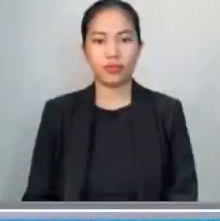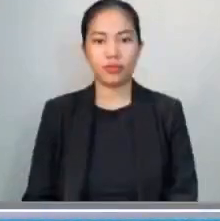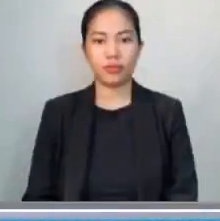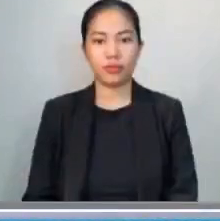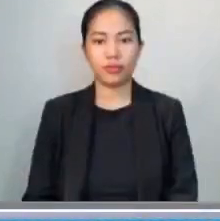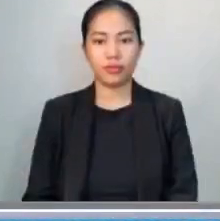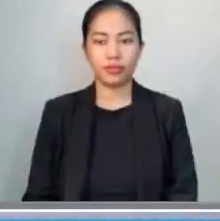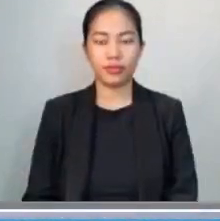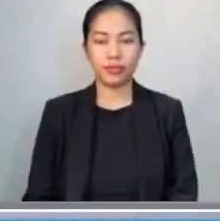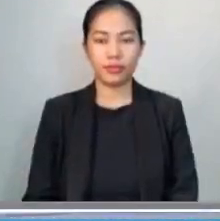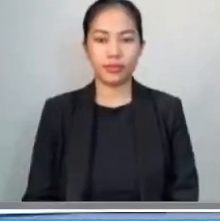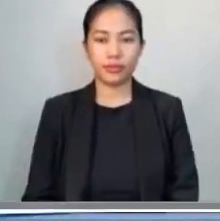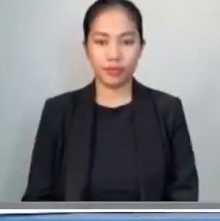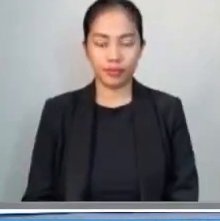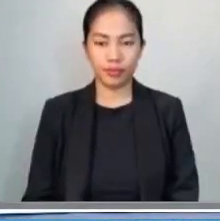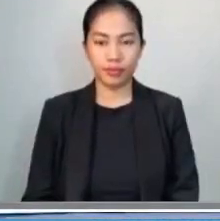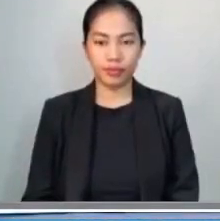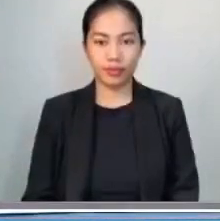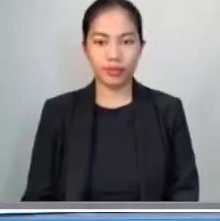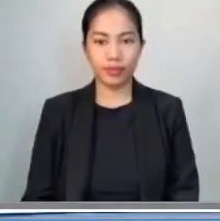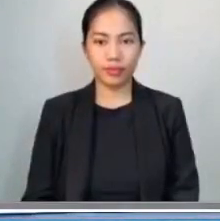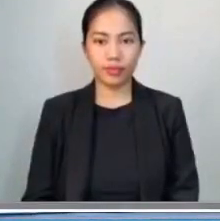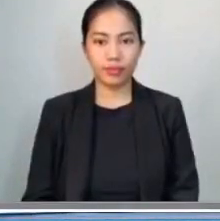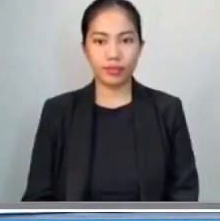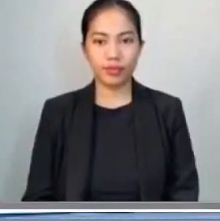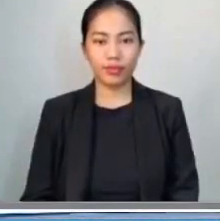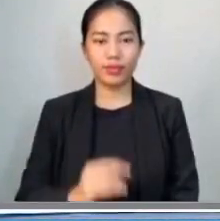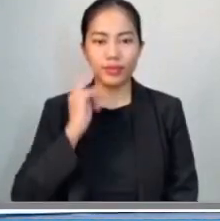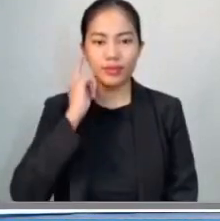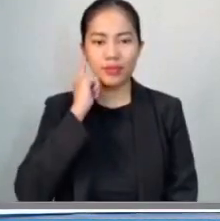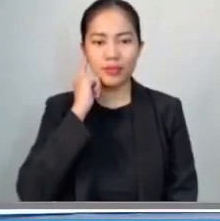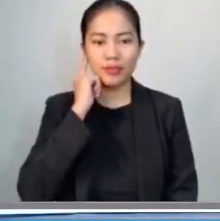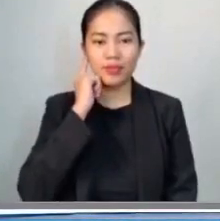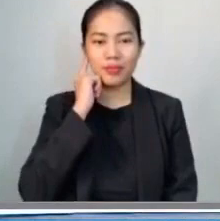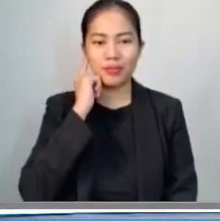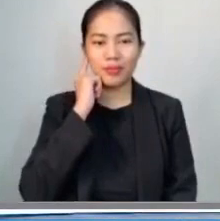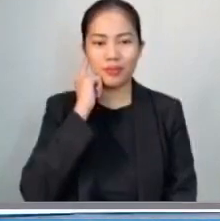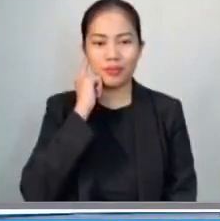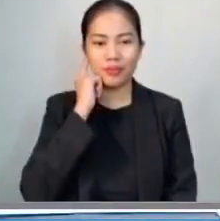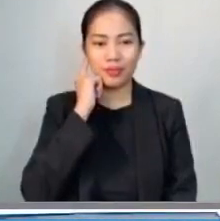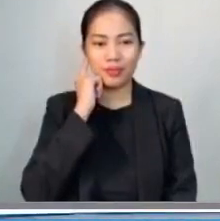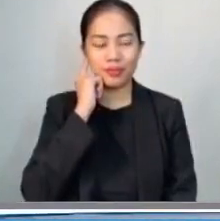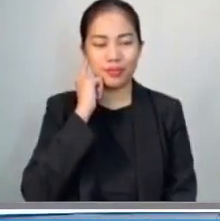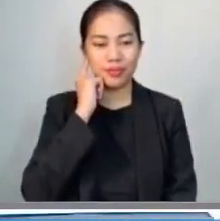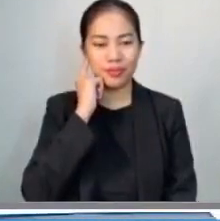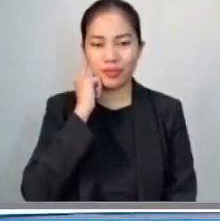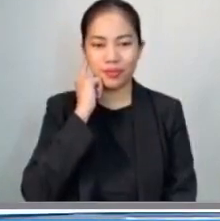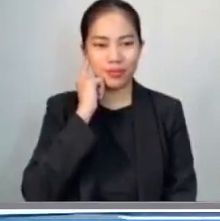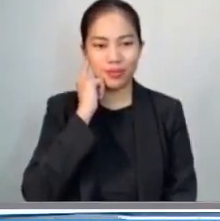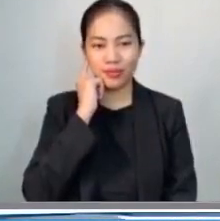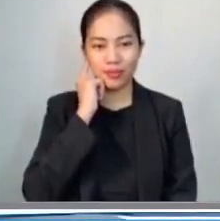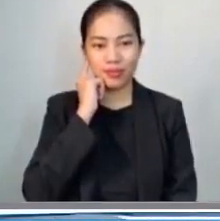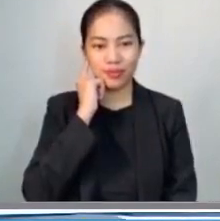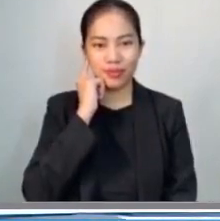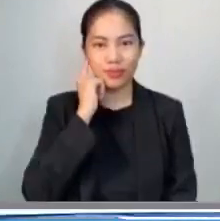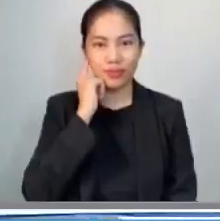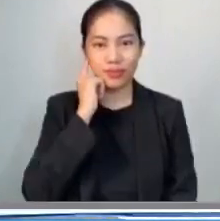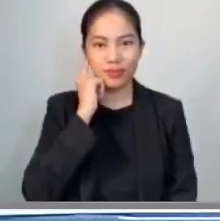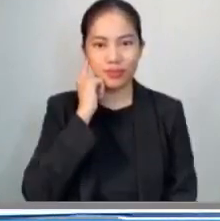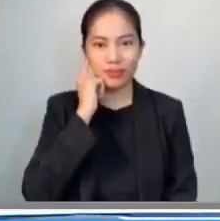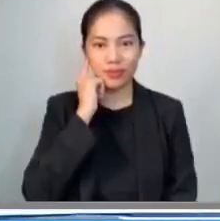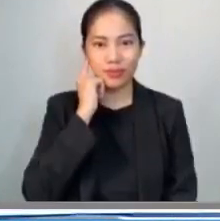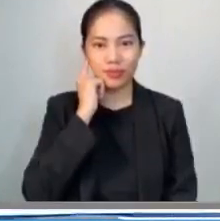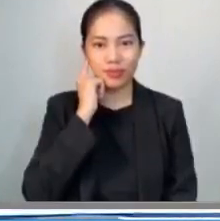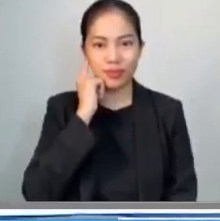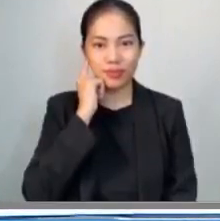Pito pang persons deprived of liberty ang nagsabing gusto nilang bawiin ang kanilang testimonya laban kay dating Senadora Laila